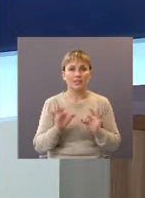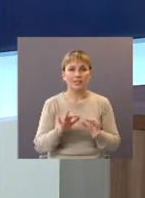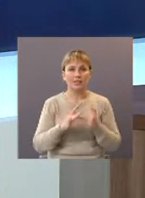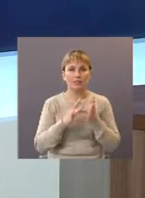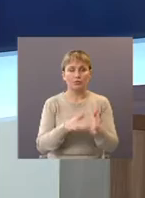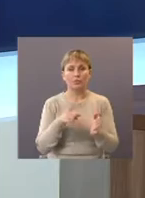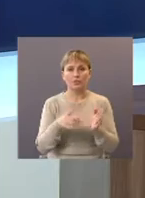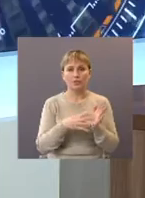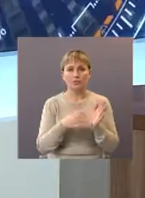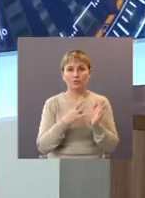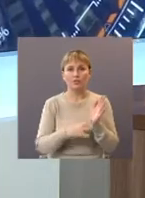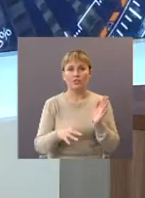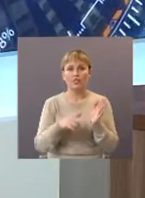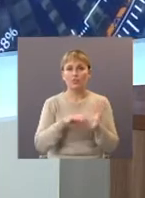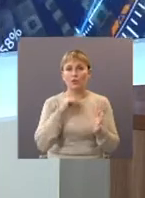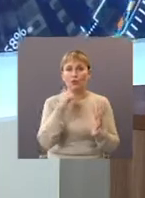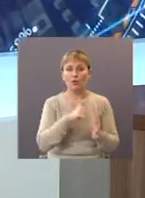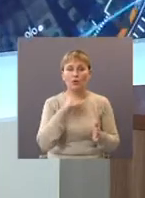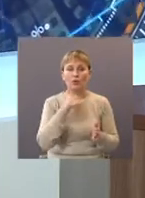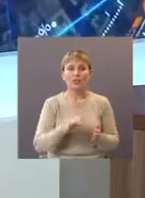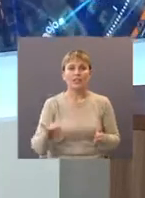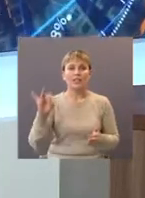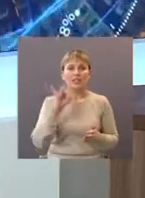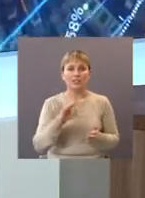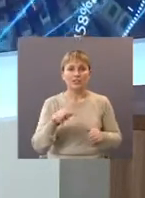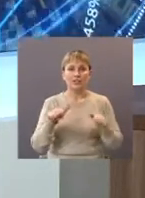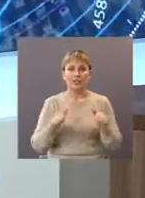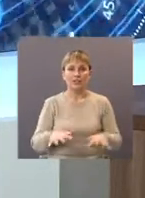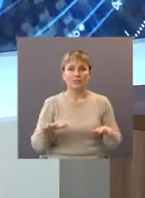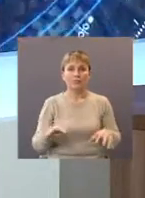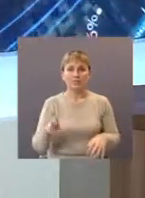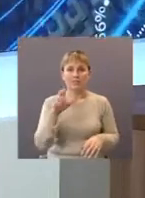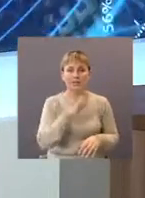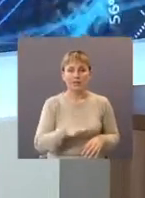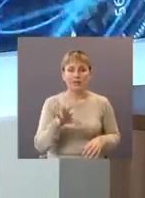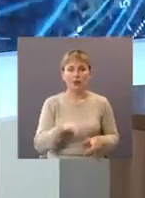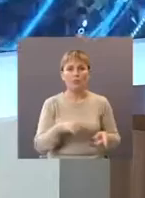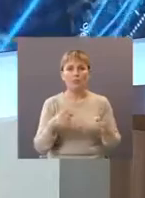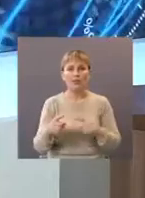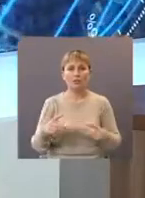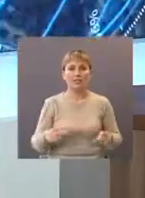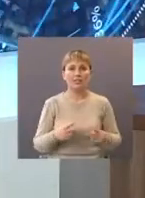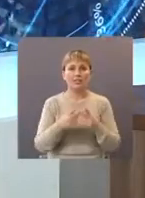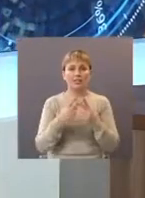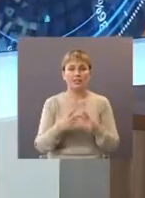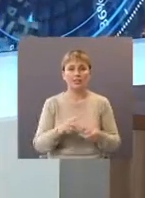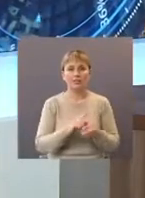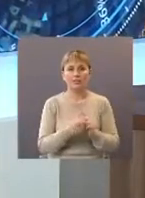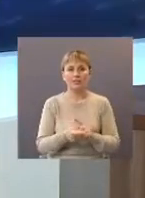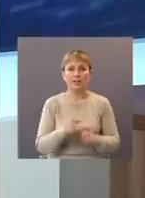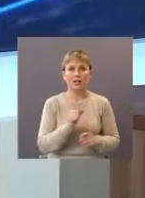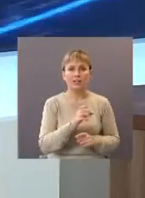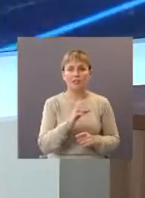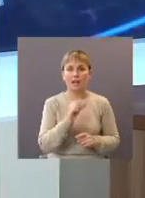экскурс в 1997 год. Год исторического решения президента страны о переносе столицы. Акмола превратилась в